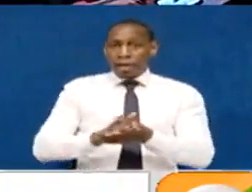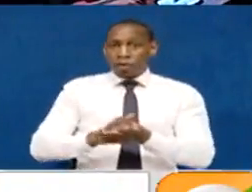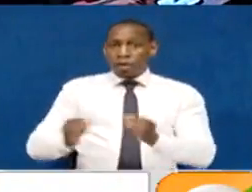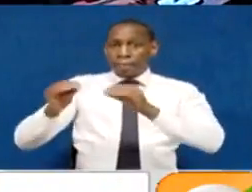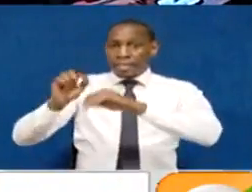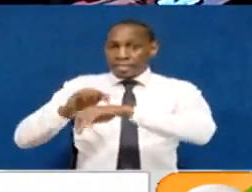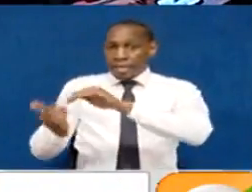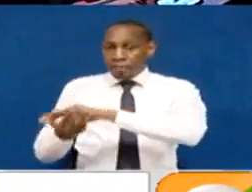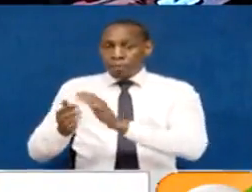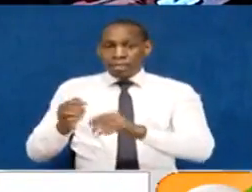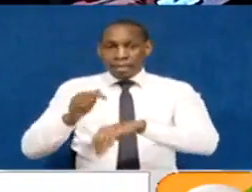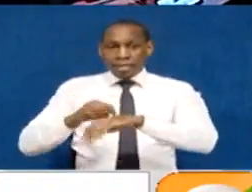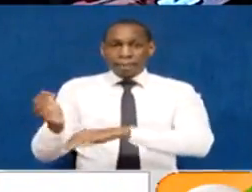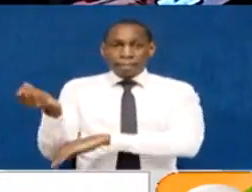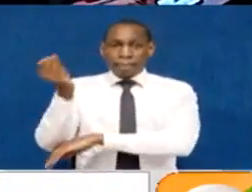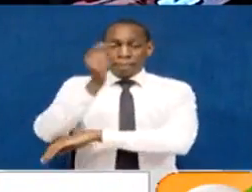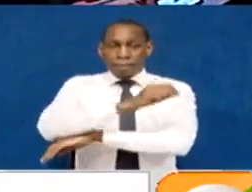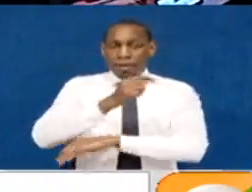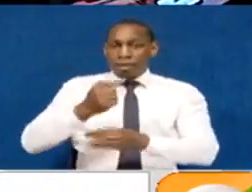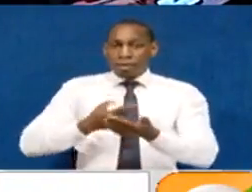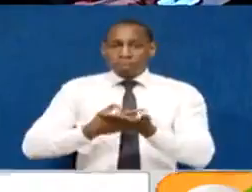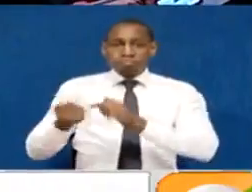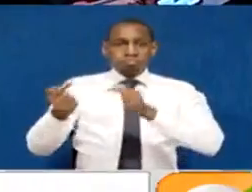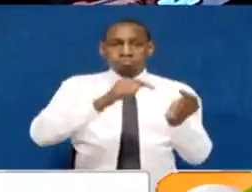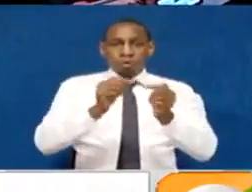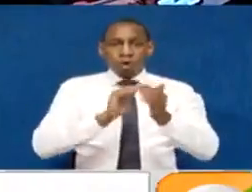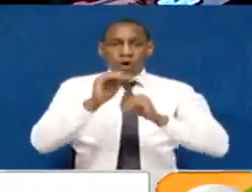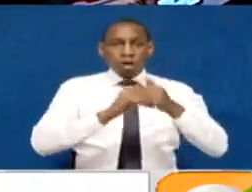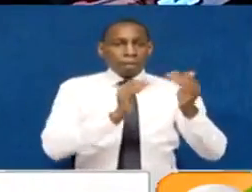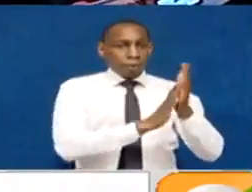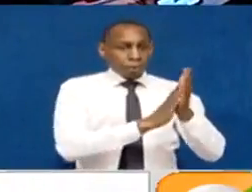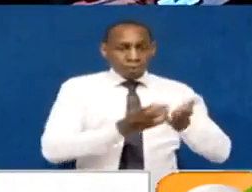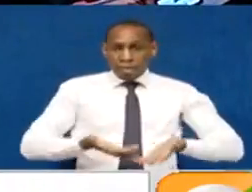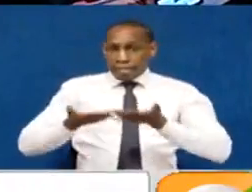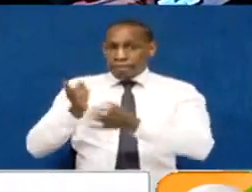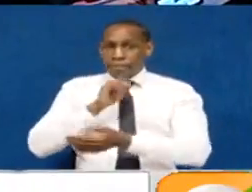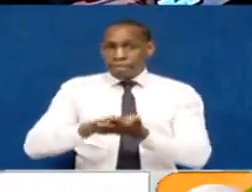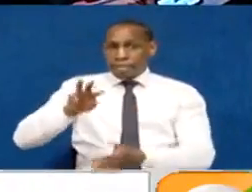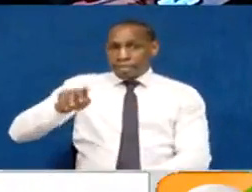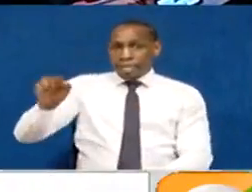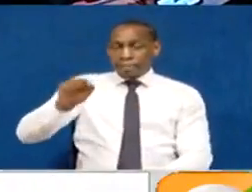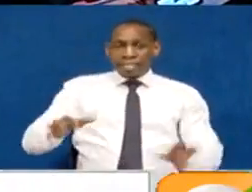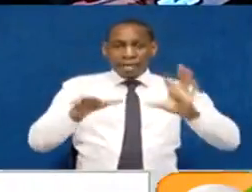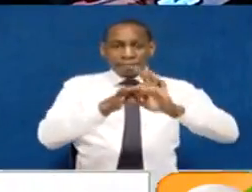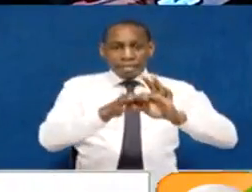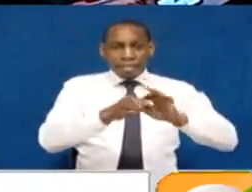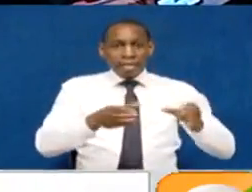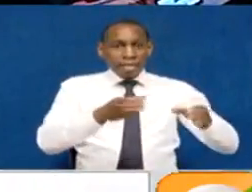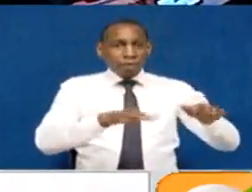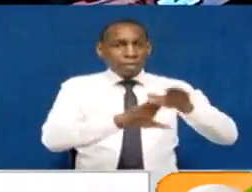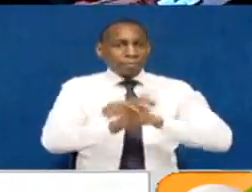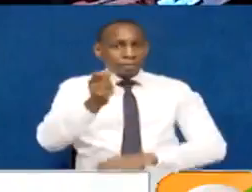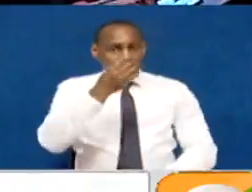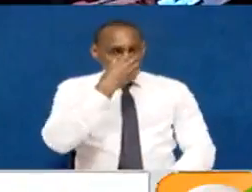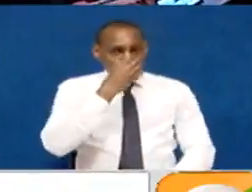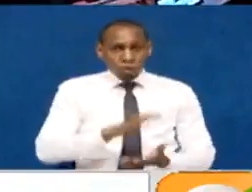vikao vya asubuhi na alasiri vilivyosheheni mihemko, mapendekezo yote yaliwasilishwa na wabunge wanaogemea mrengo wa naibu rais